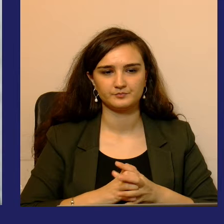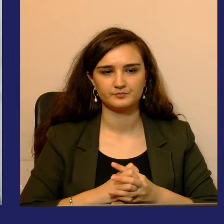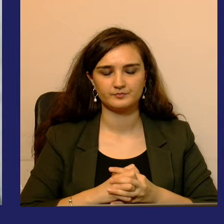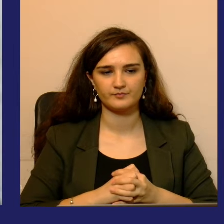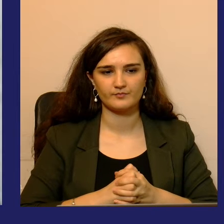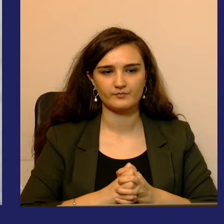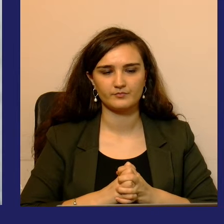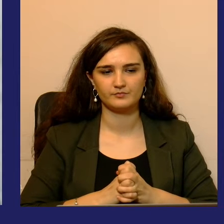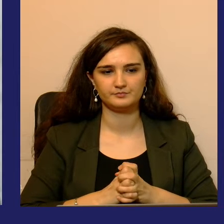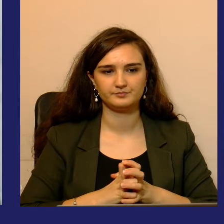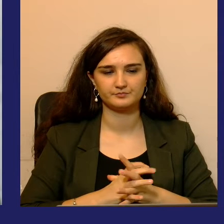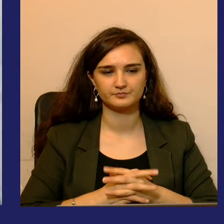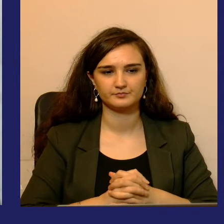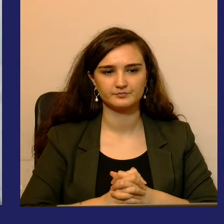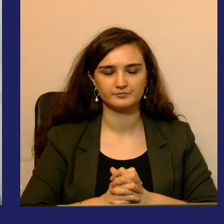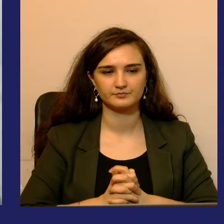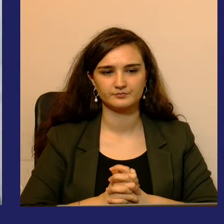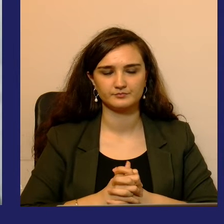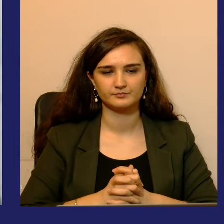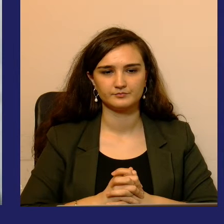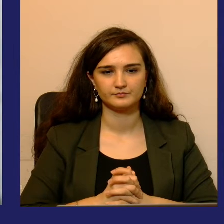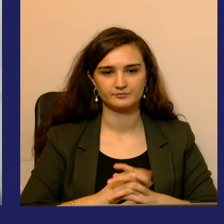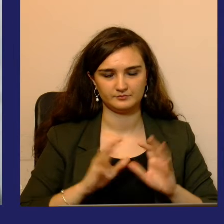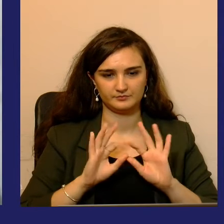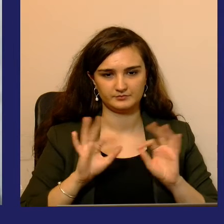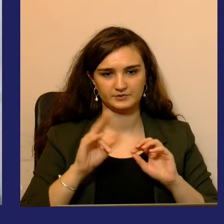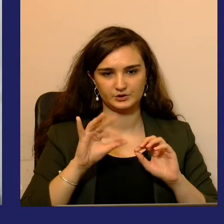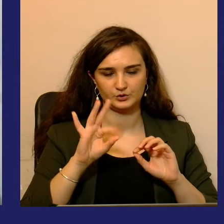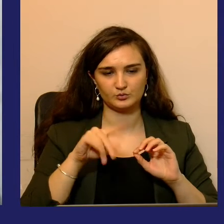Ჩემმა კოლეგამ ნინომ ისვედიდან ახსენა